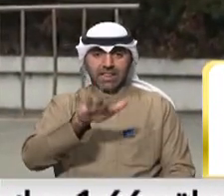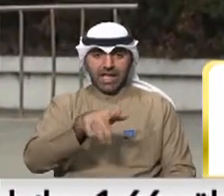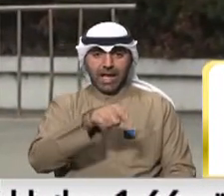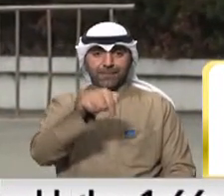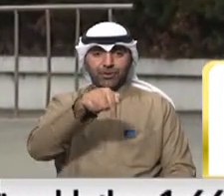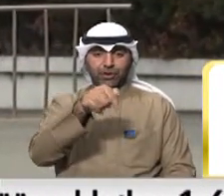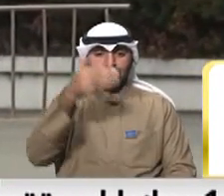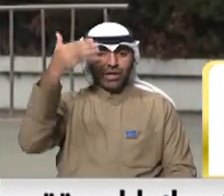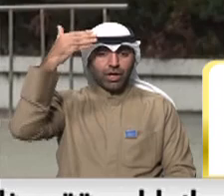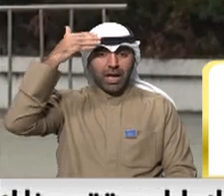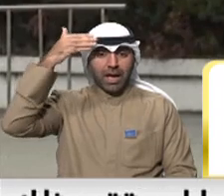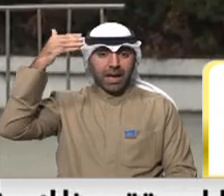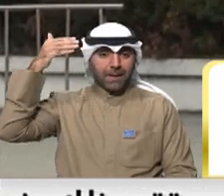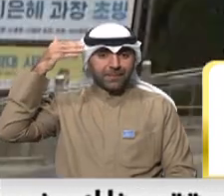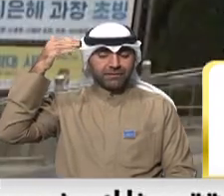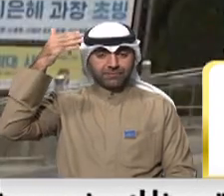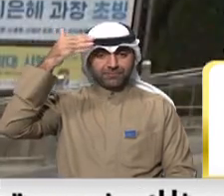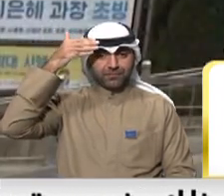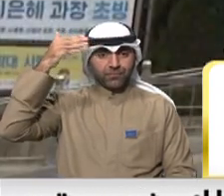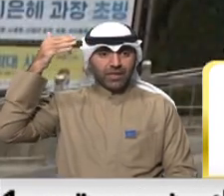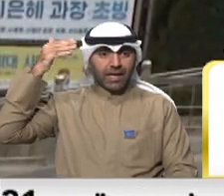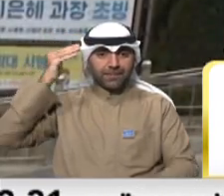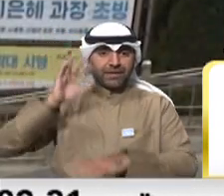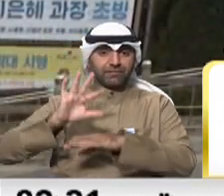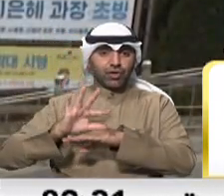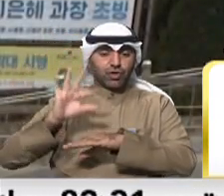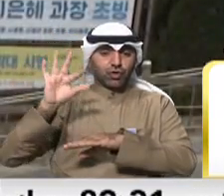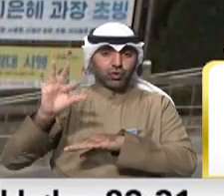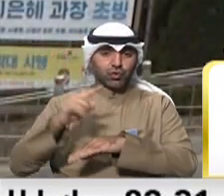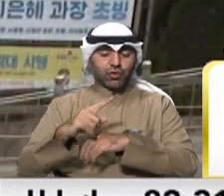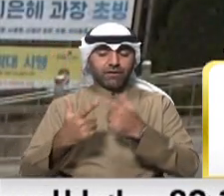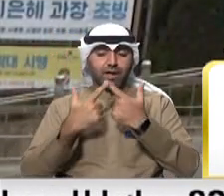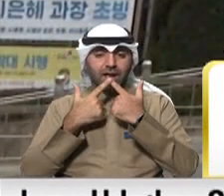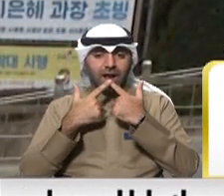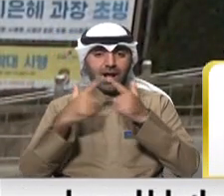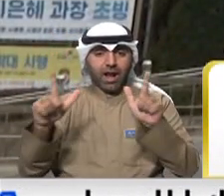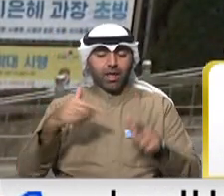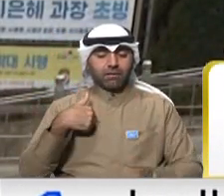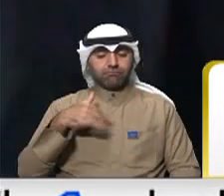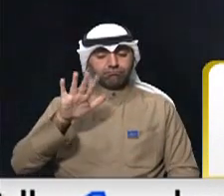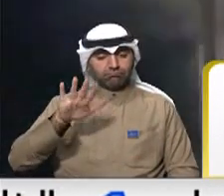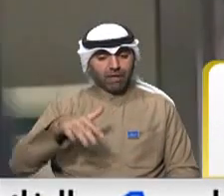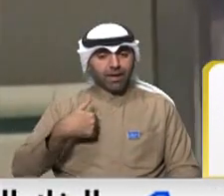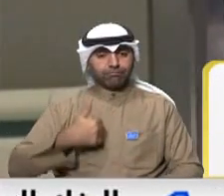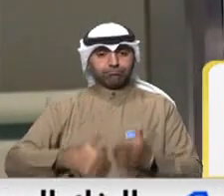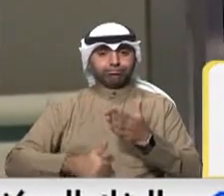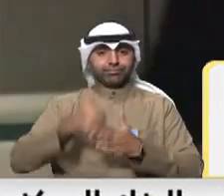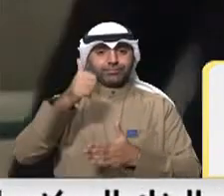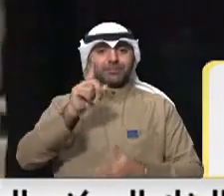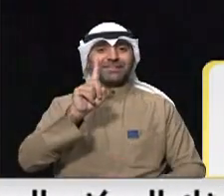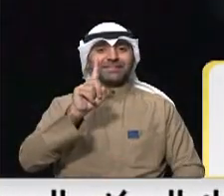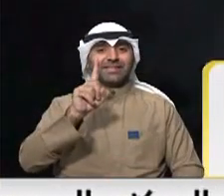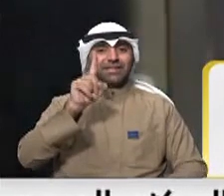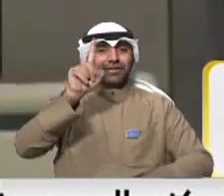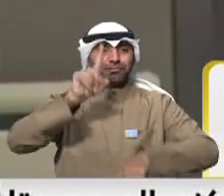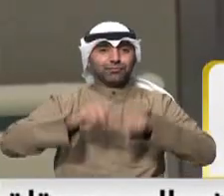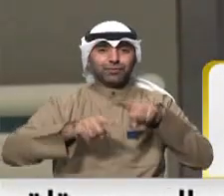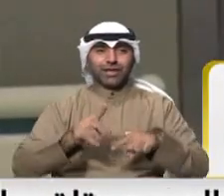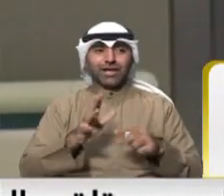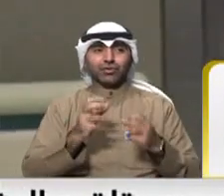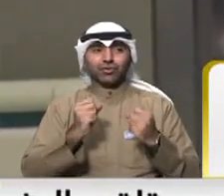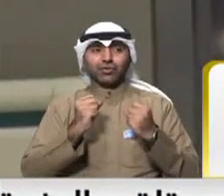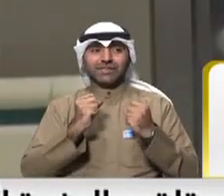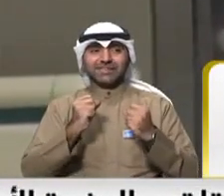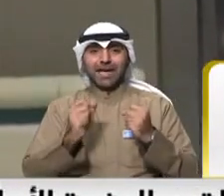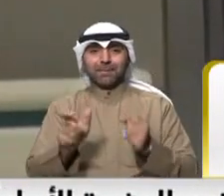بشكل كافي. بدوره ناشد رئيس الوزراء الكوري الجنوبي هان داك سو الأطباء المحتجين للعودة إلى